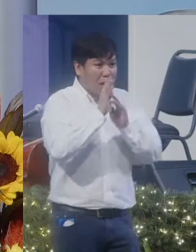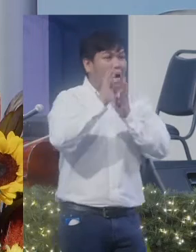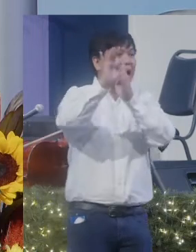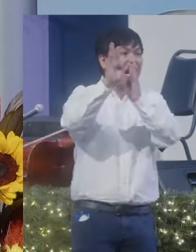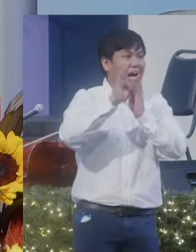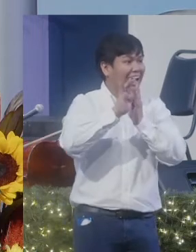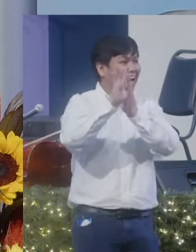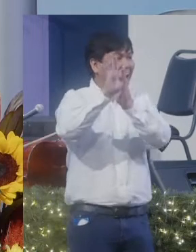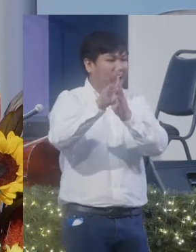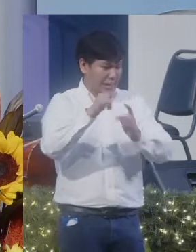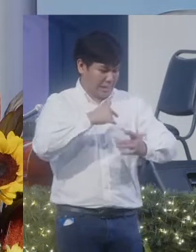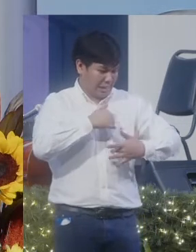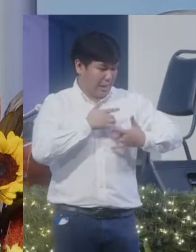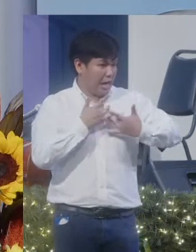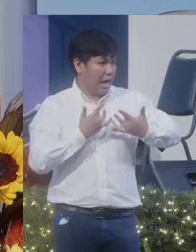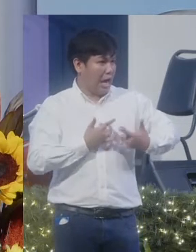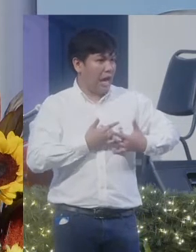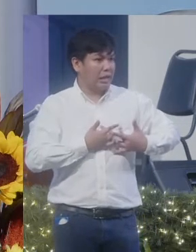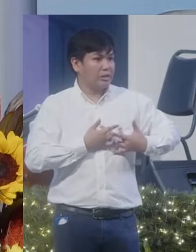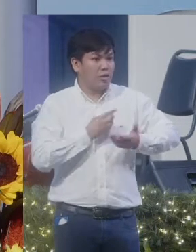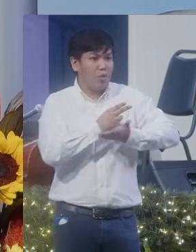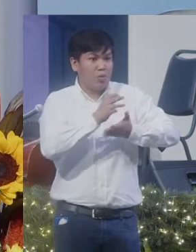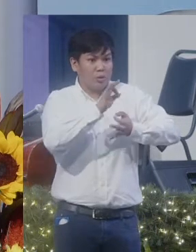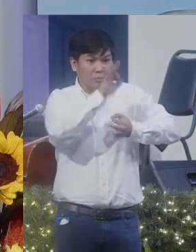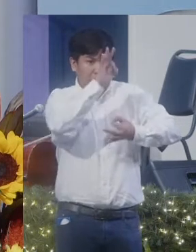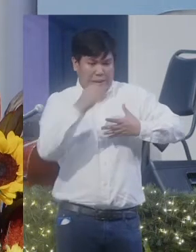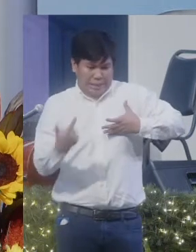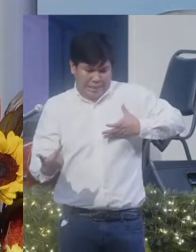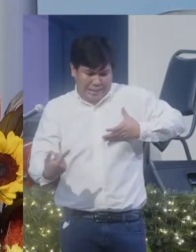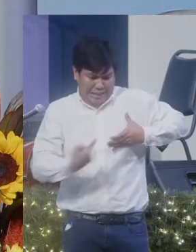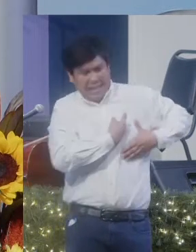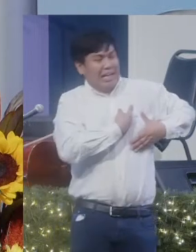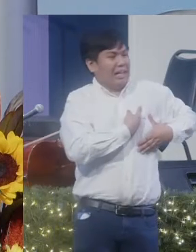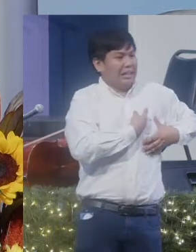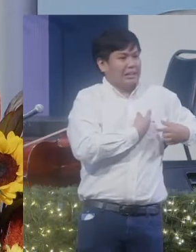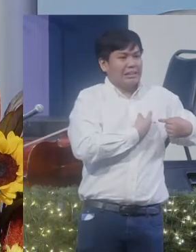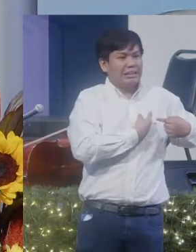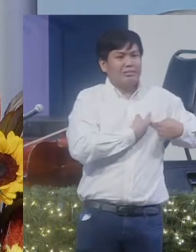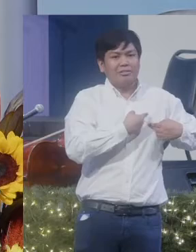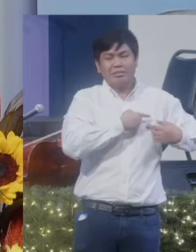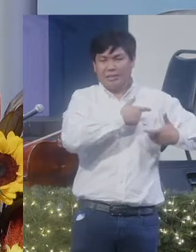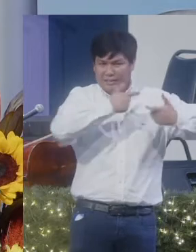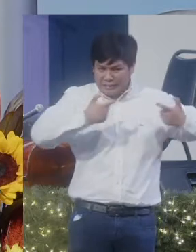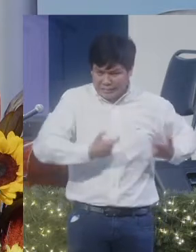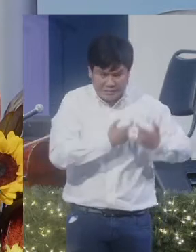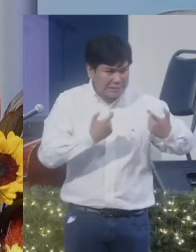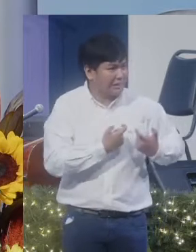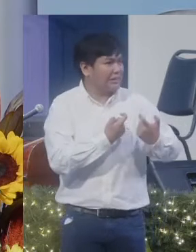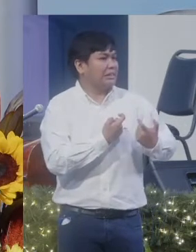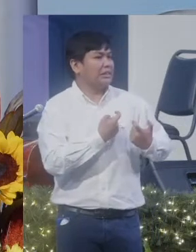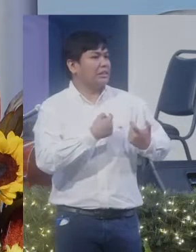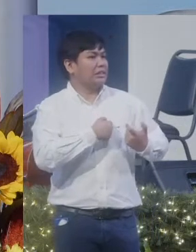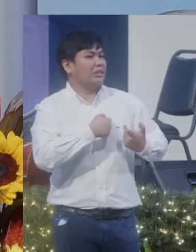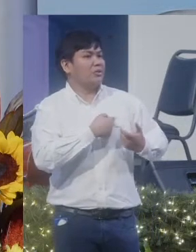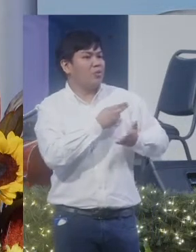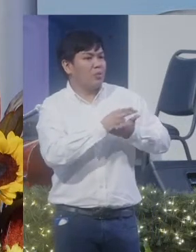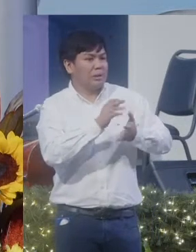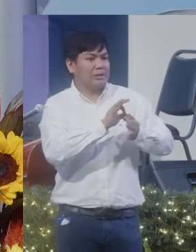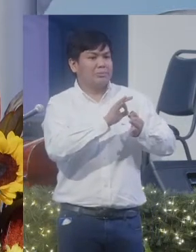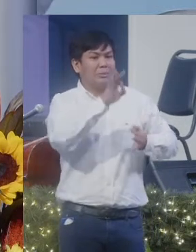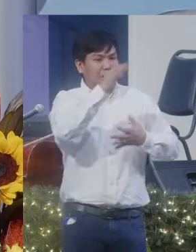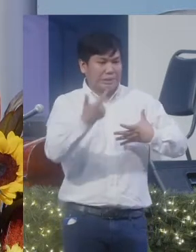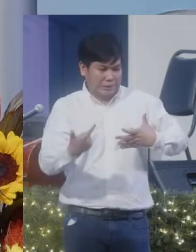to the heart. Alam nila na sila ay makasalanan. Alam nila na sila ay nakikinig ng banal na salita ng